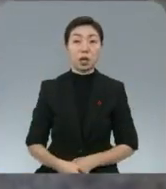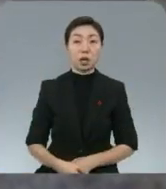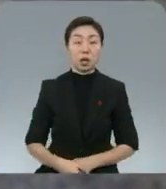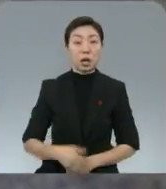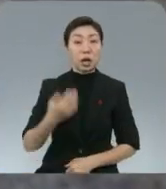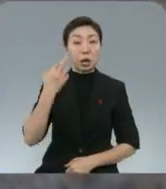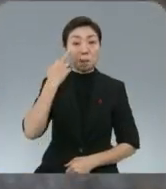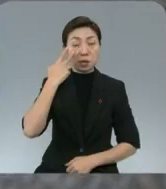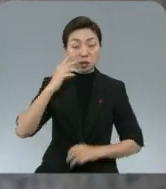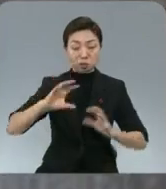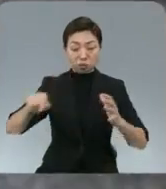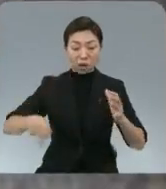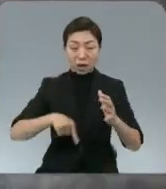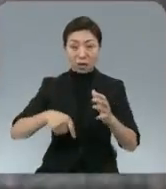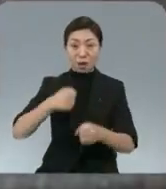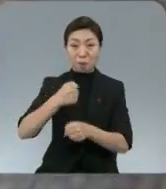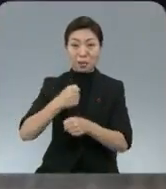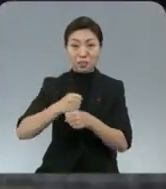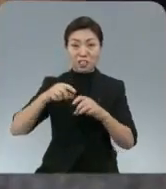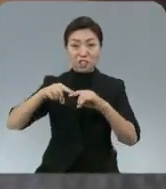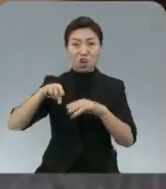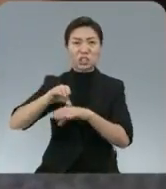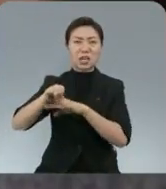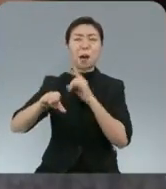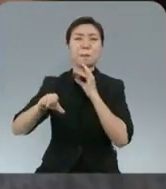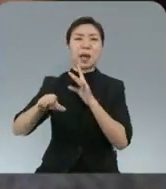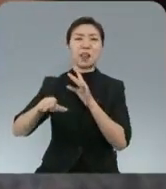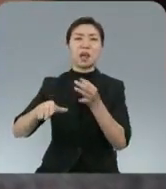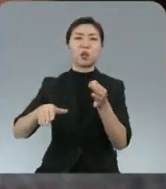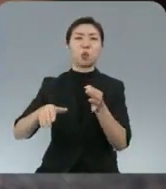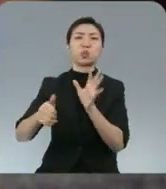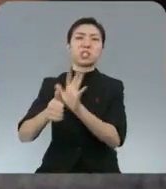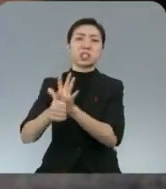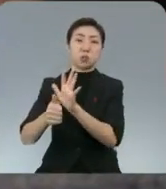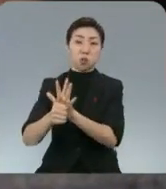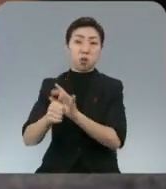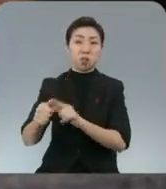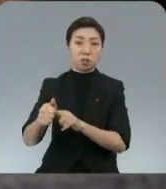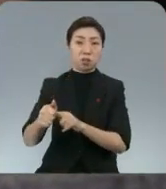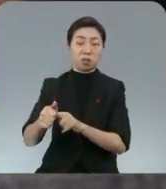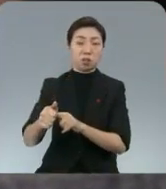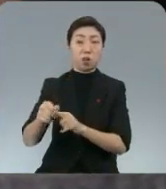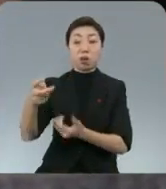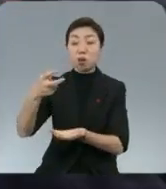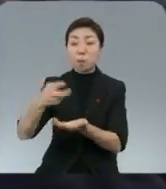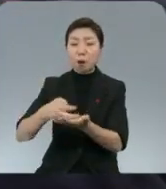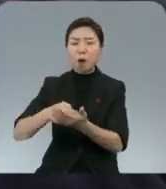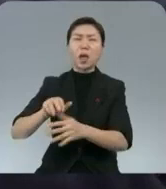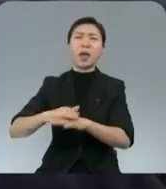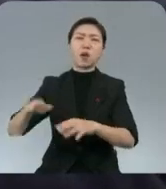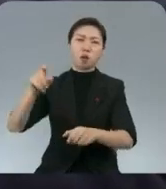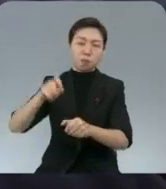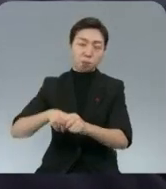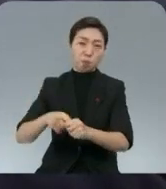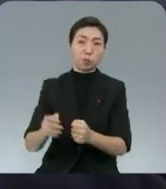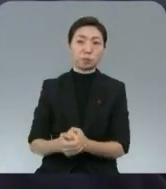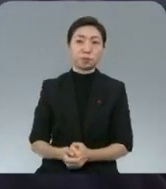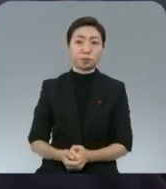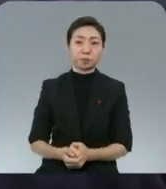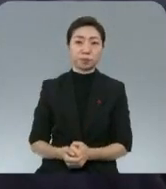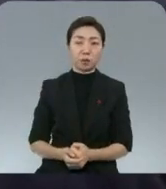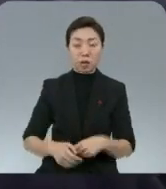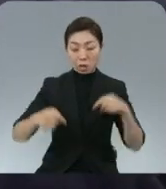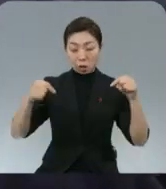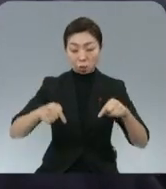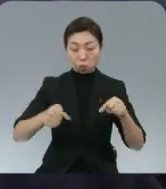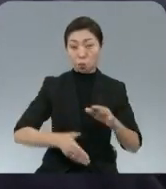行最终谈判。与此同时，对美国补贴政策感到强烈不满的欧盟表示，将修改欧洲